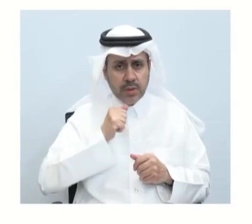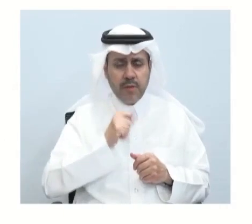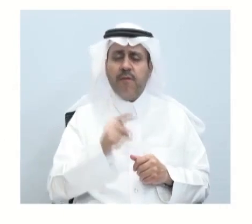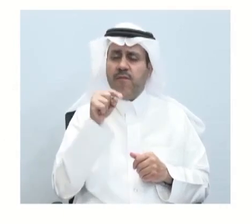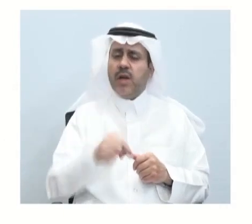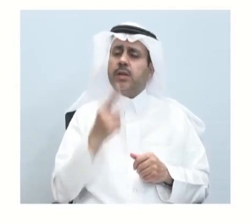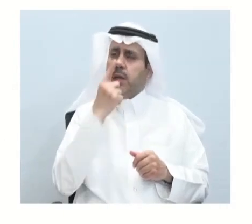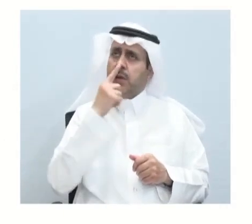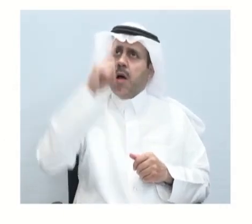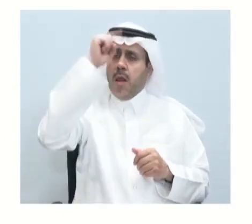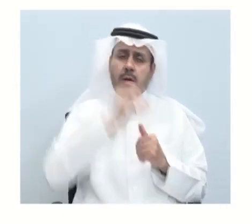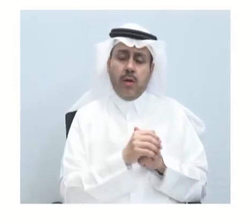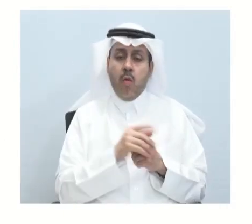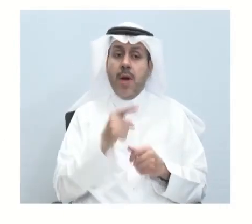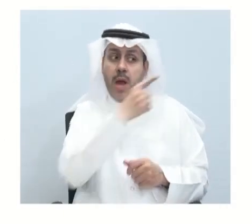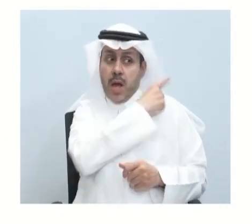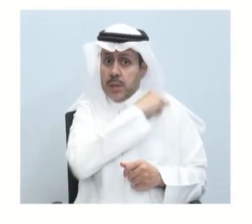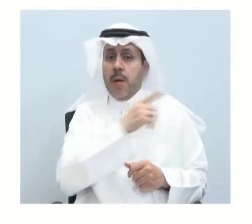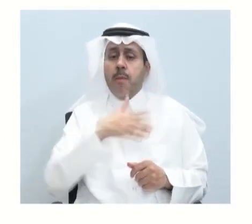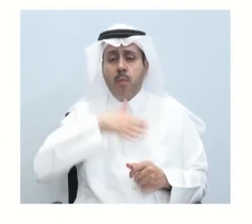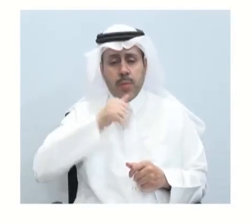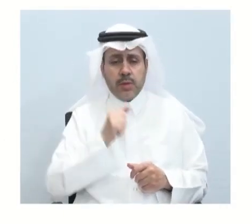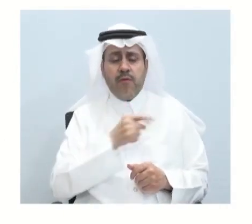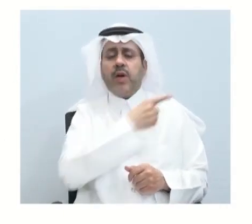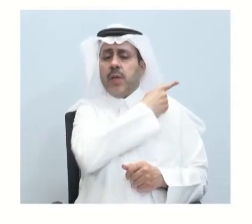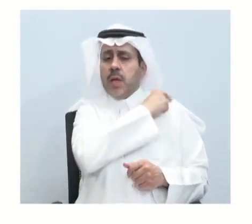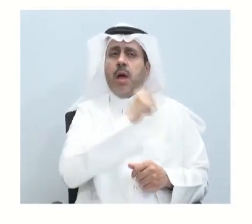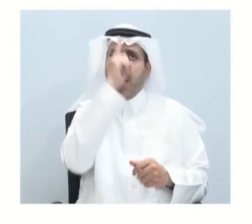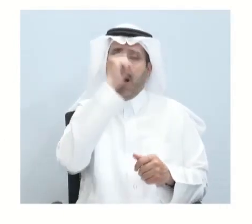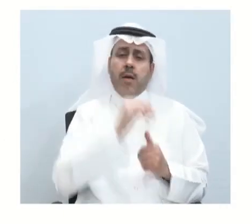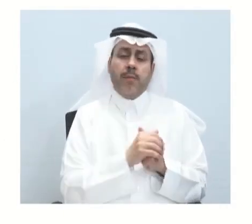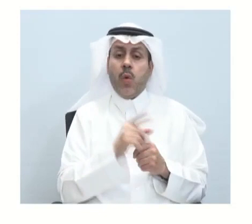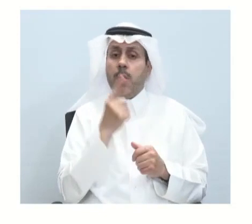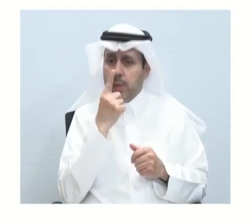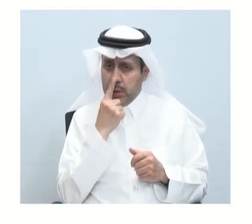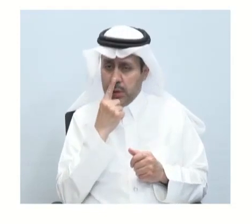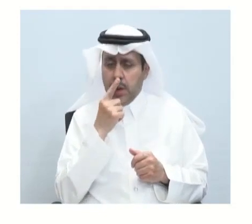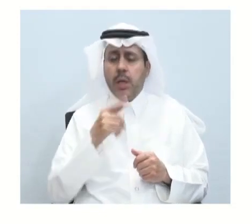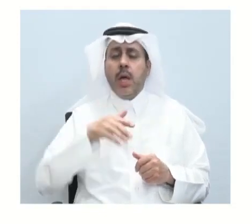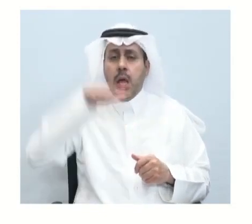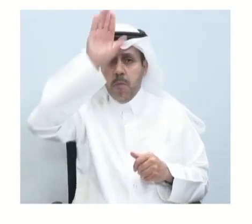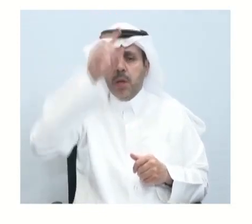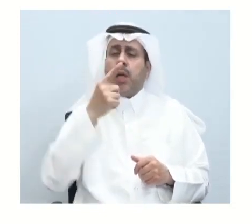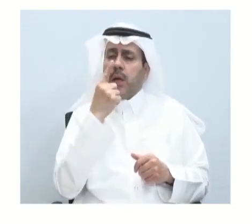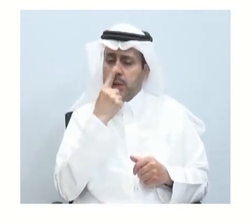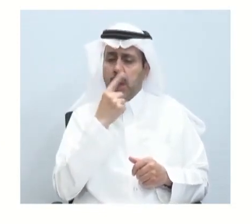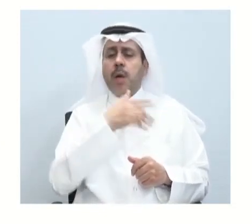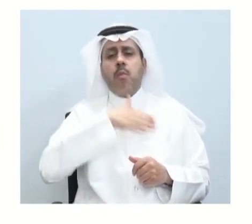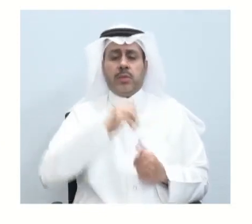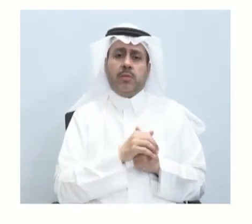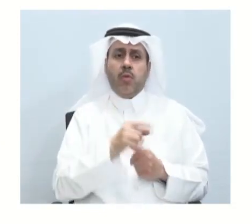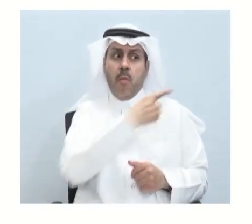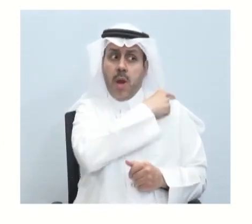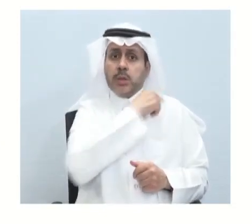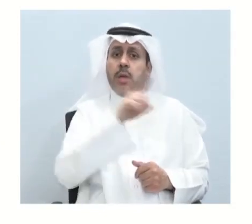عصاني فقد عصى الله ومن يطع الامير فقد اطاعني ومن يعصي الامير فقد عصاني